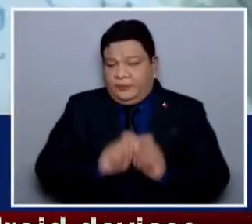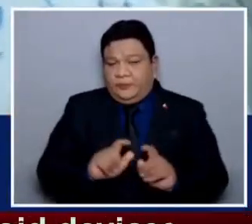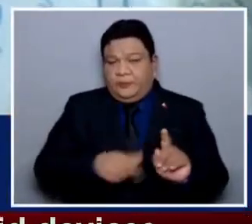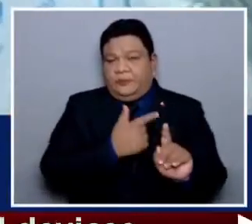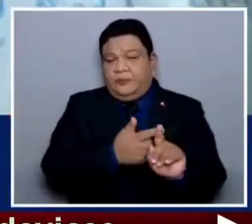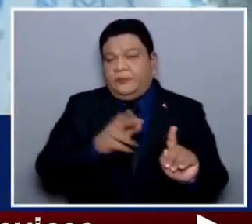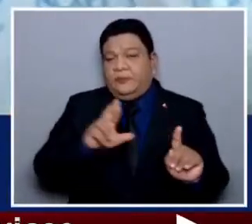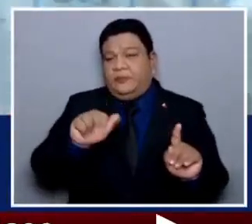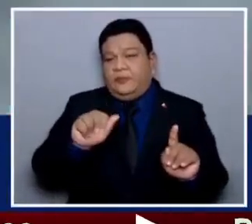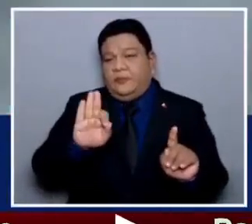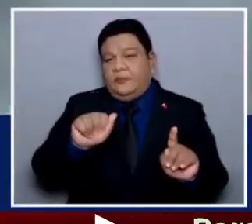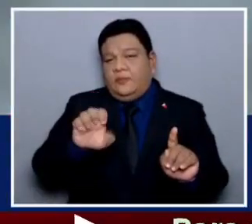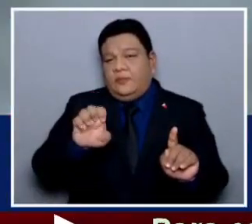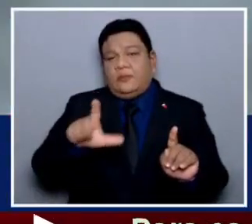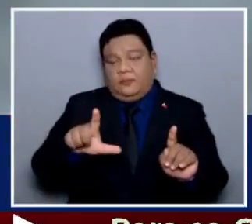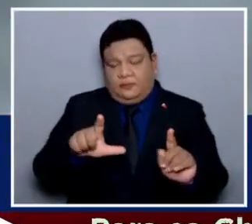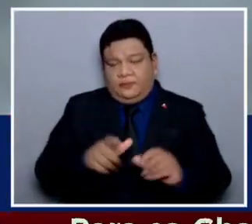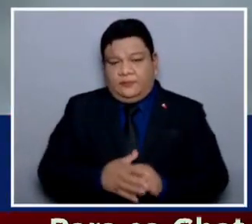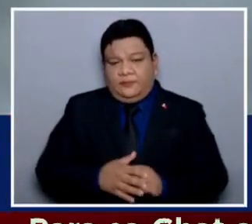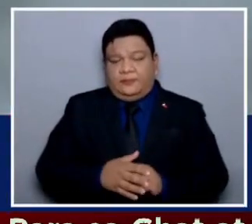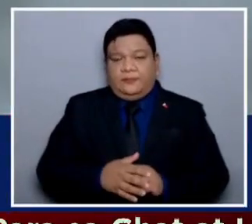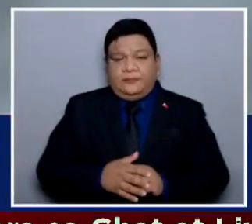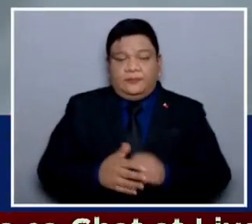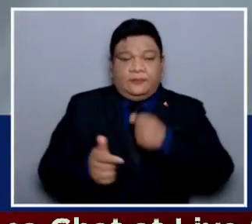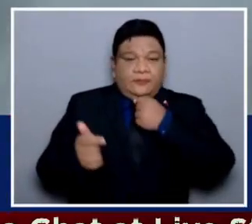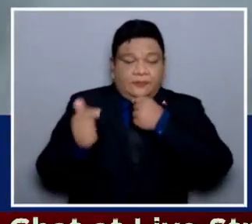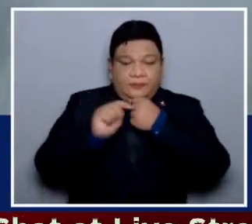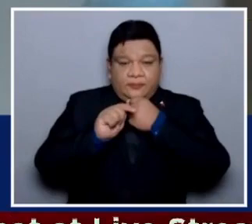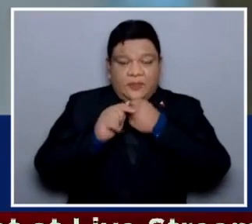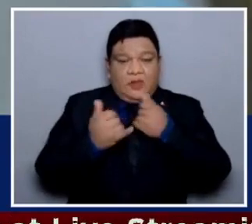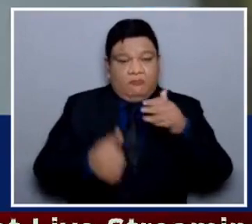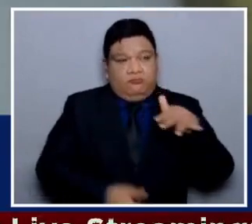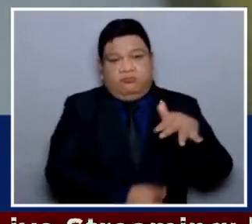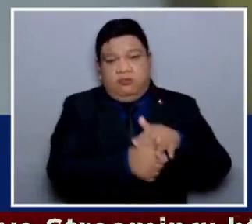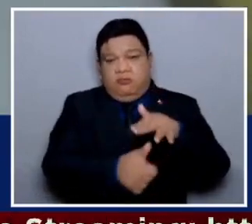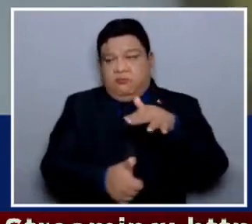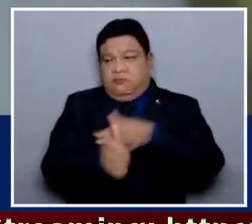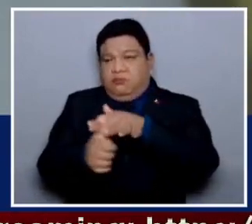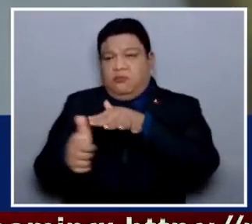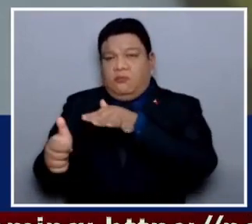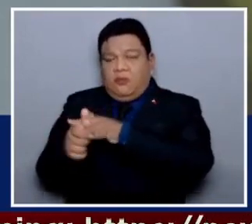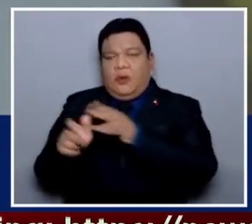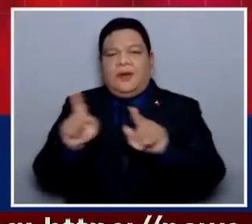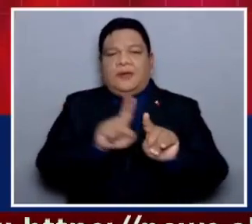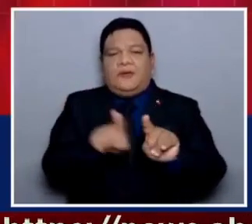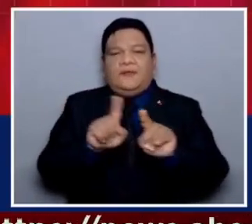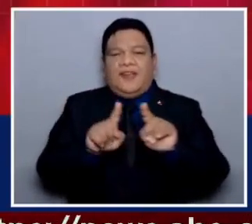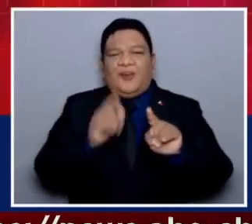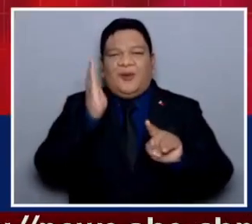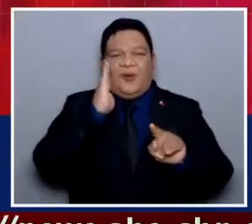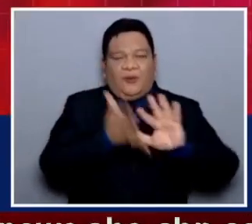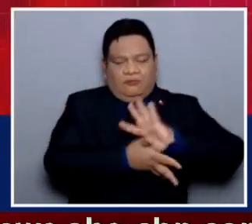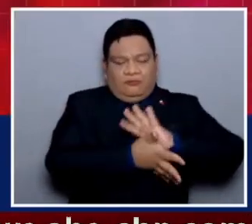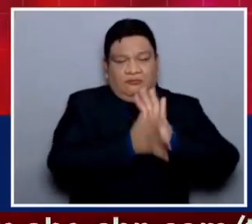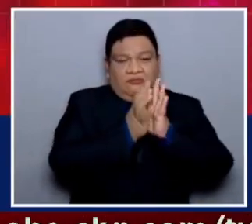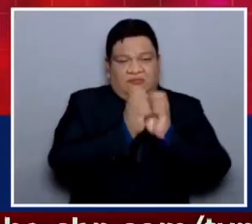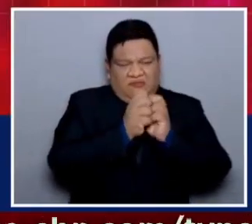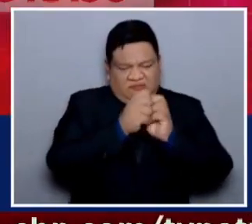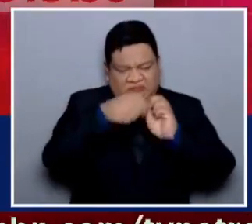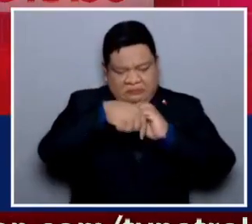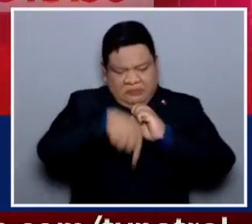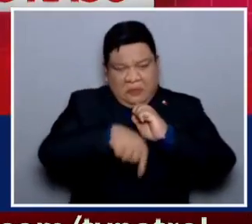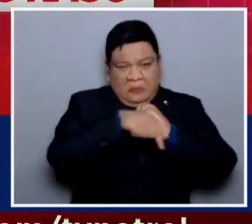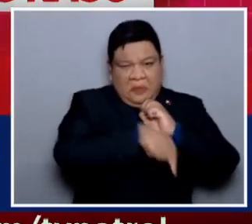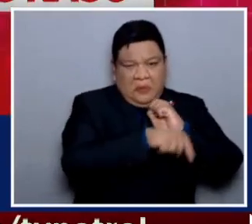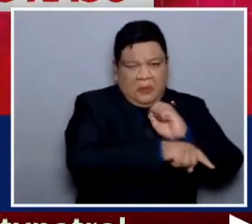Muling na-detect ang mga mas nakahahawang sublineage ng Omicron variant. Base sa pinakahuling genome sequencing, 43 ay positibo